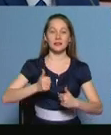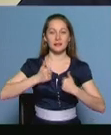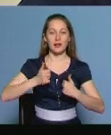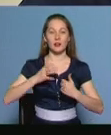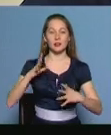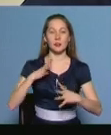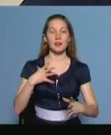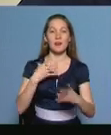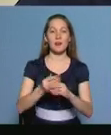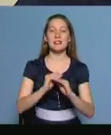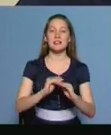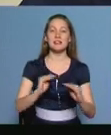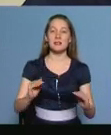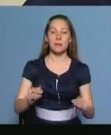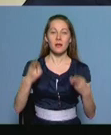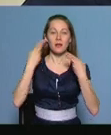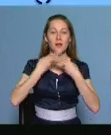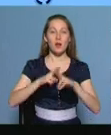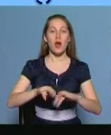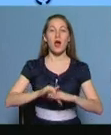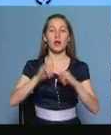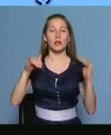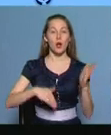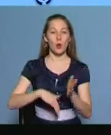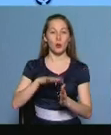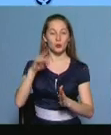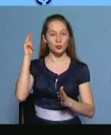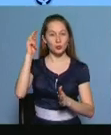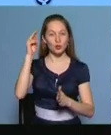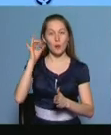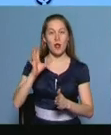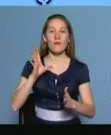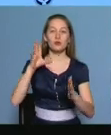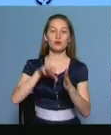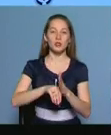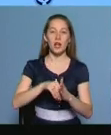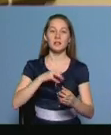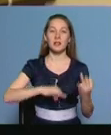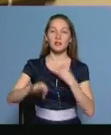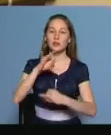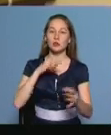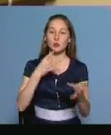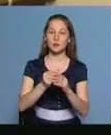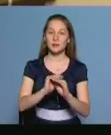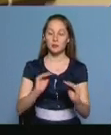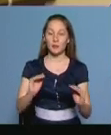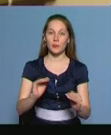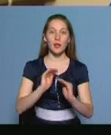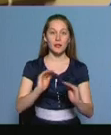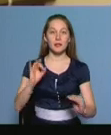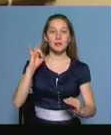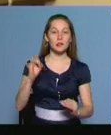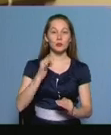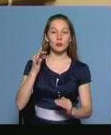учениками. Технологически совершенствуют учебный процесс, а еще активно включаются в бурные дискуссии. Они интересуются